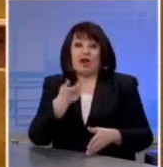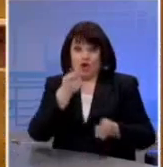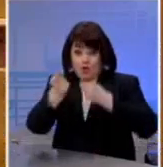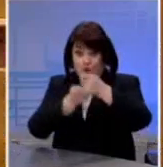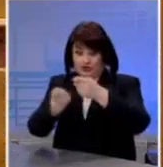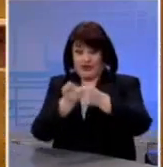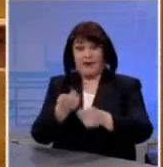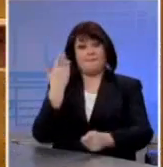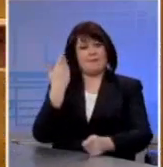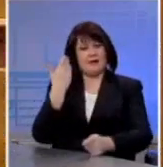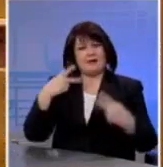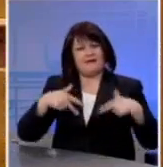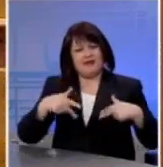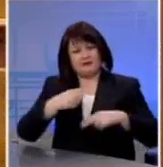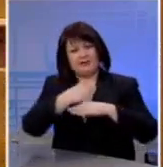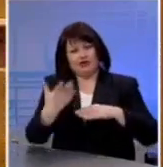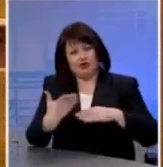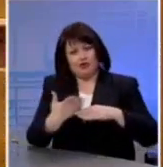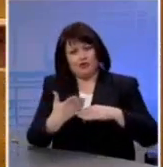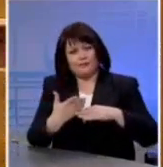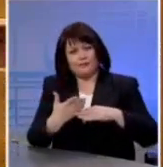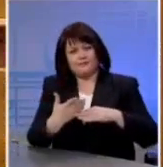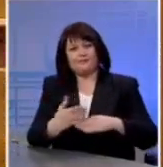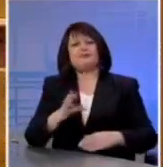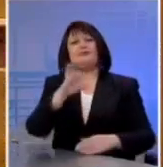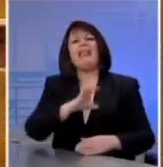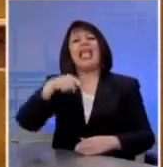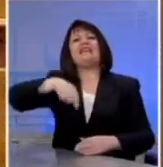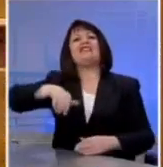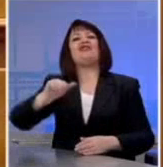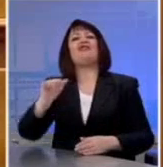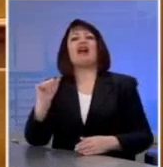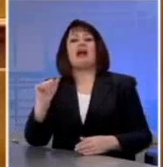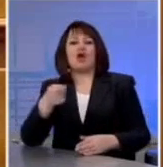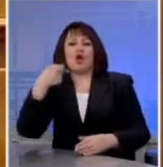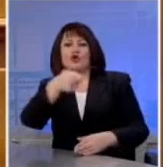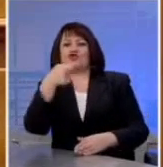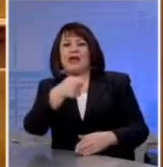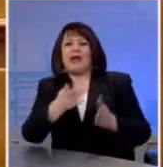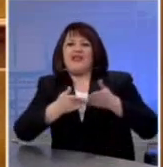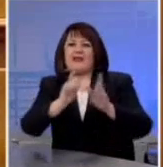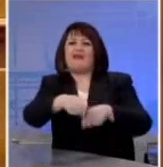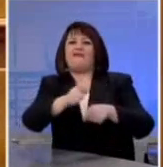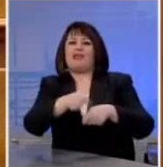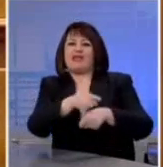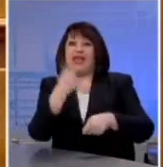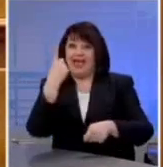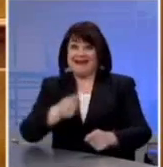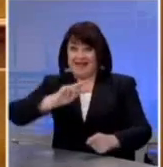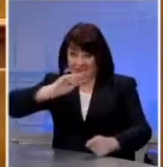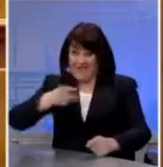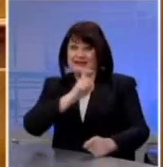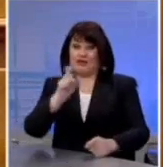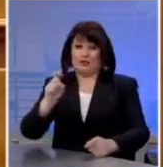έκανε η προηγούμενη κυβέρνηση του Πασόκ, της ΕΤΒΑ προς τα ναυπηγεία, έδωσαν τότε 1 δισεκατομμύριο δραχμές και